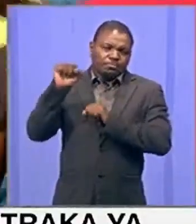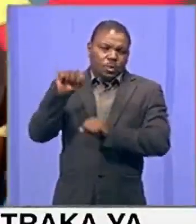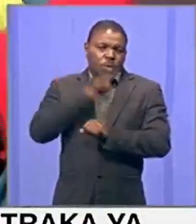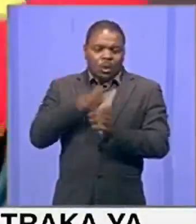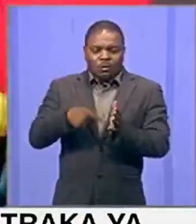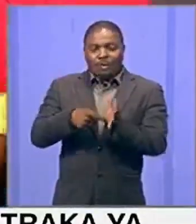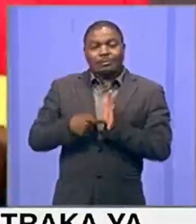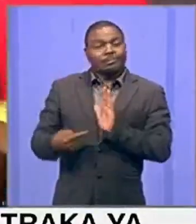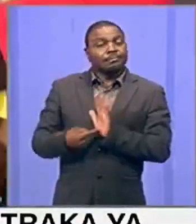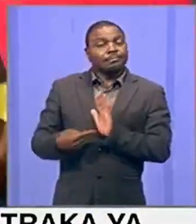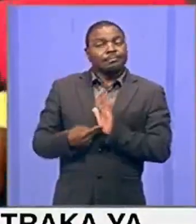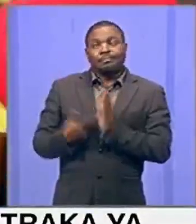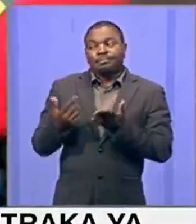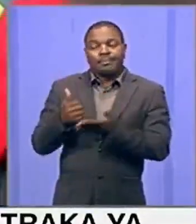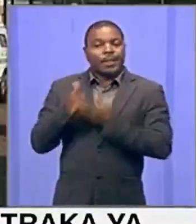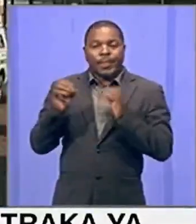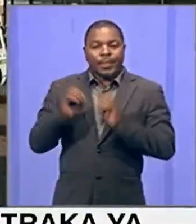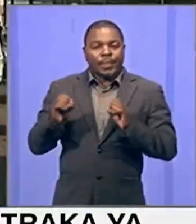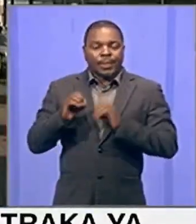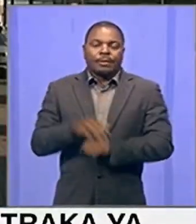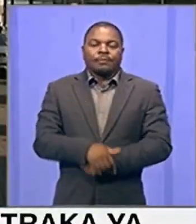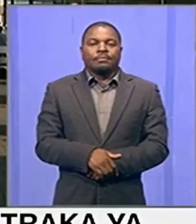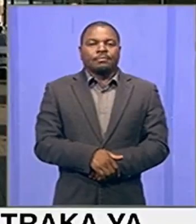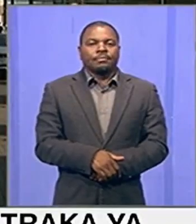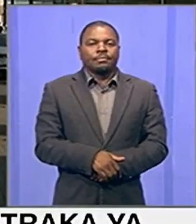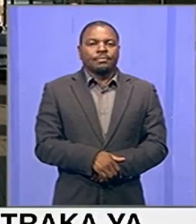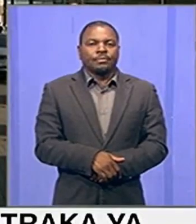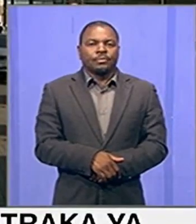tsa bone di sa tsibogelwe ka moo ba solofelang ka